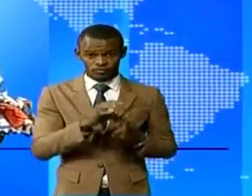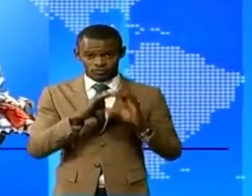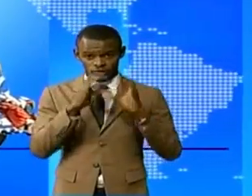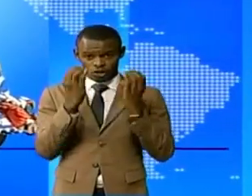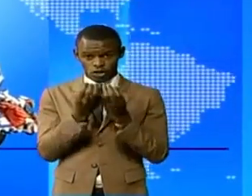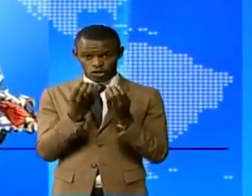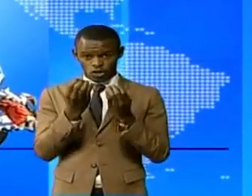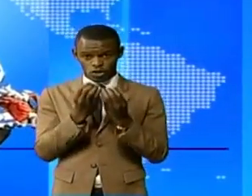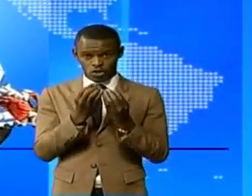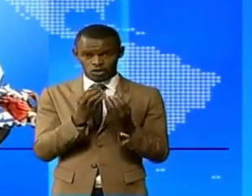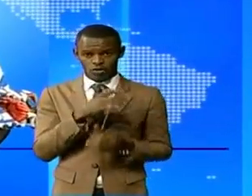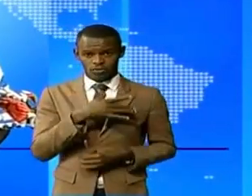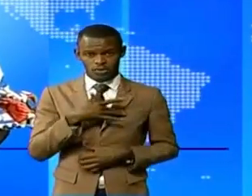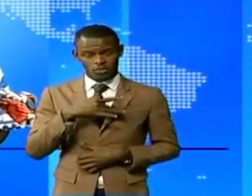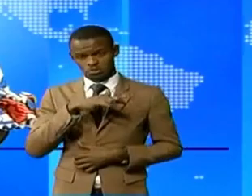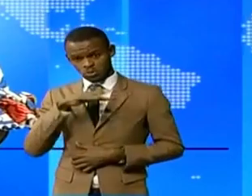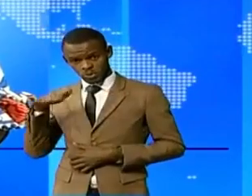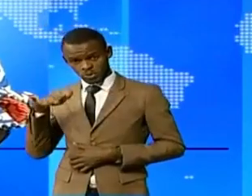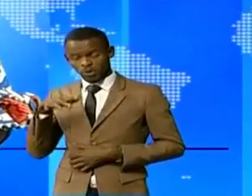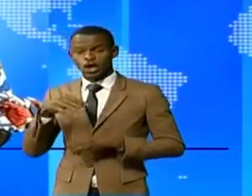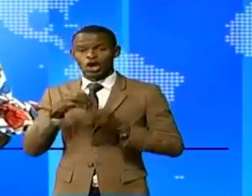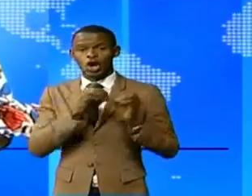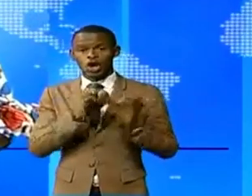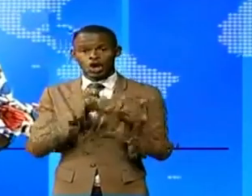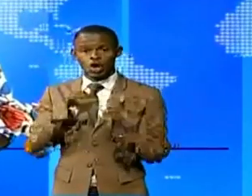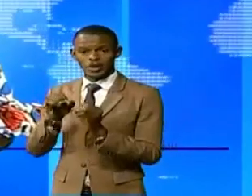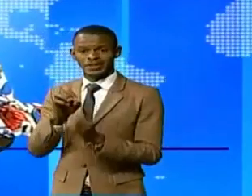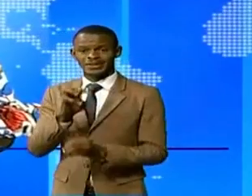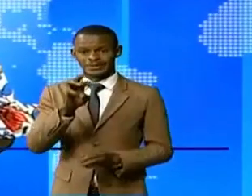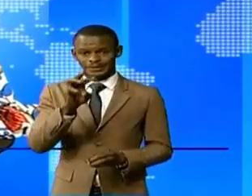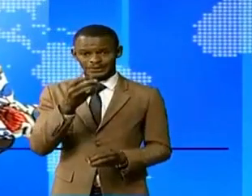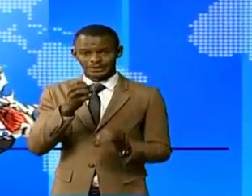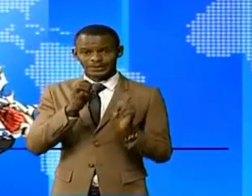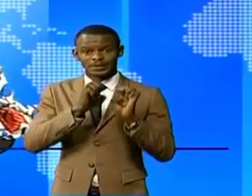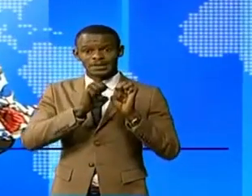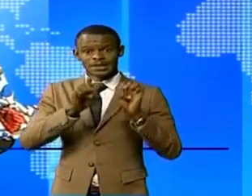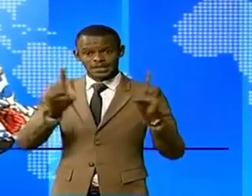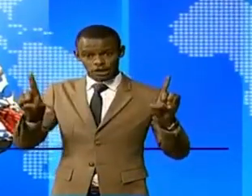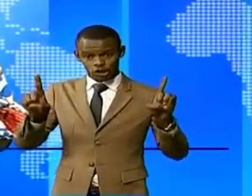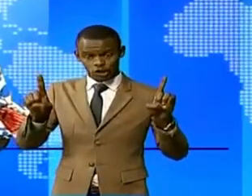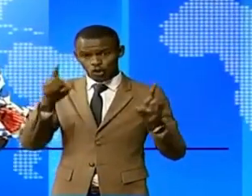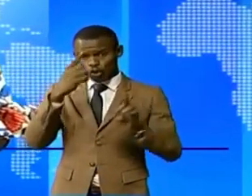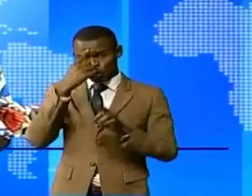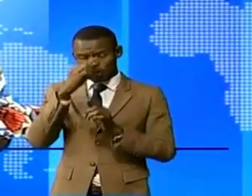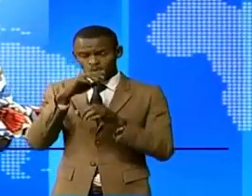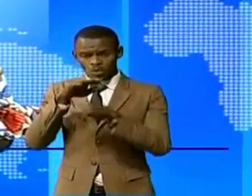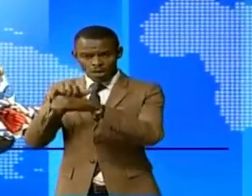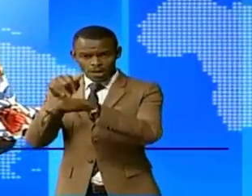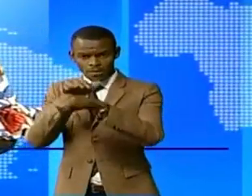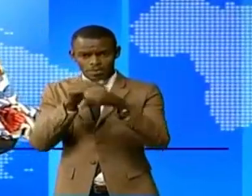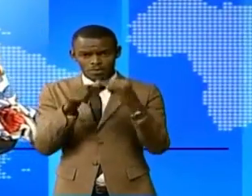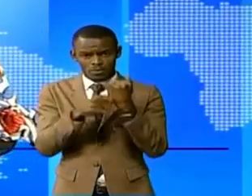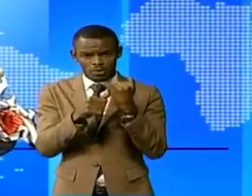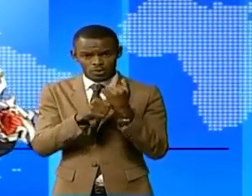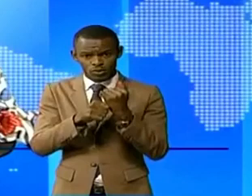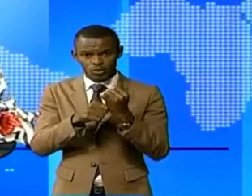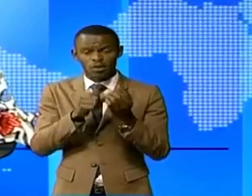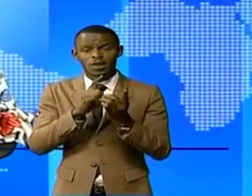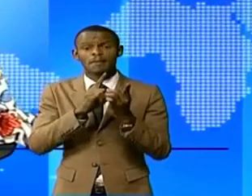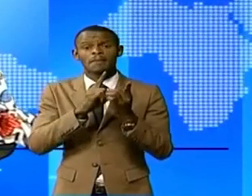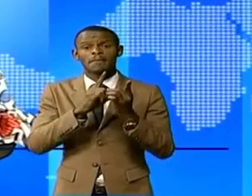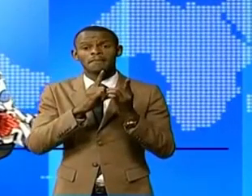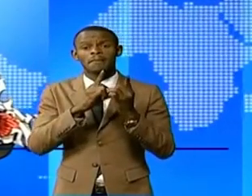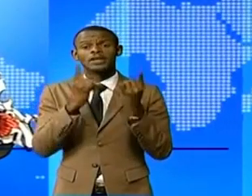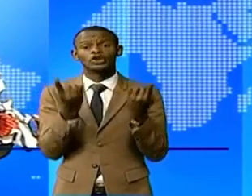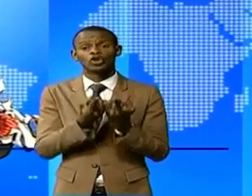la 6e édition pour amener les acteurs des différents domaines à réfléchir. Et le souci reste